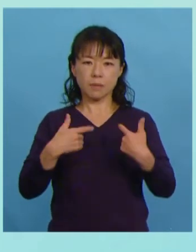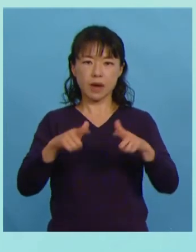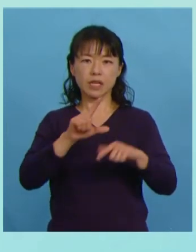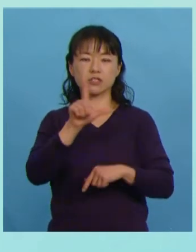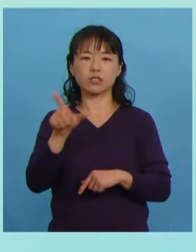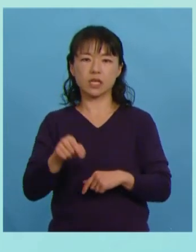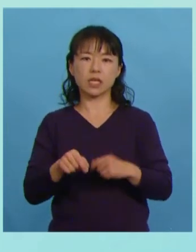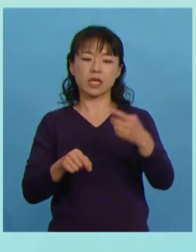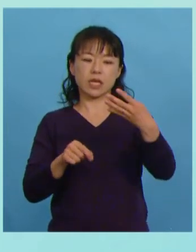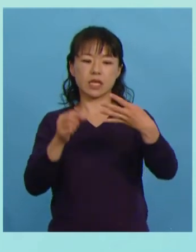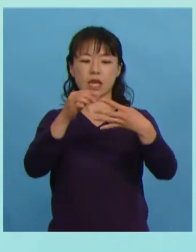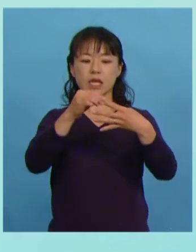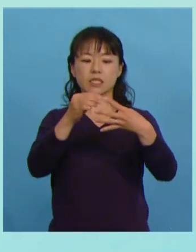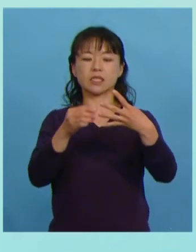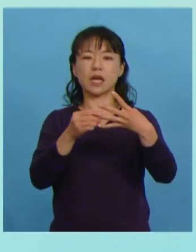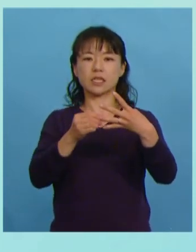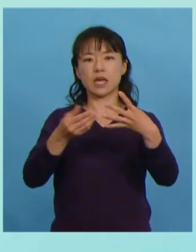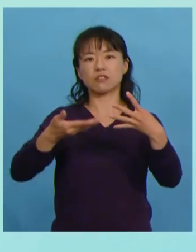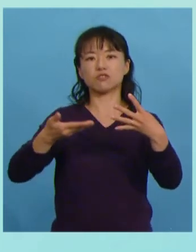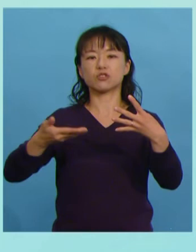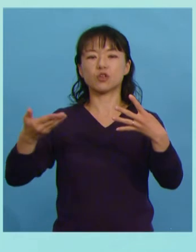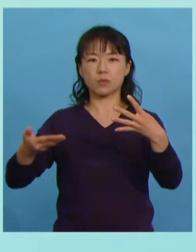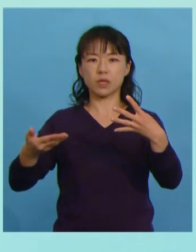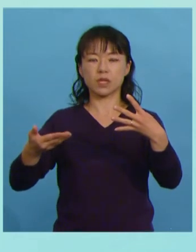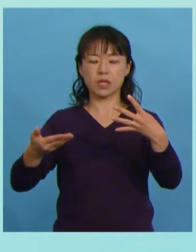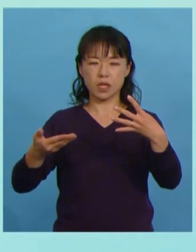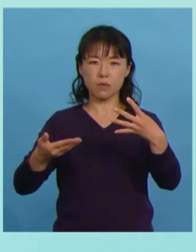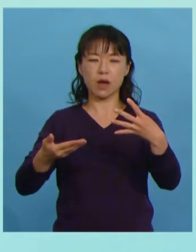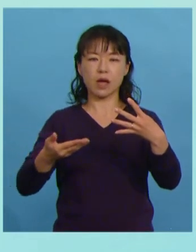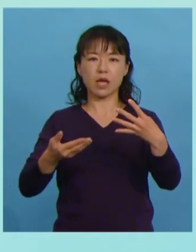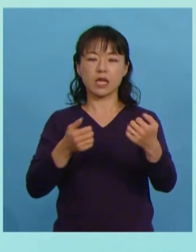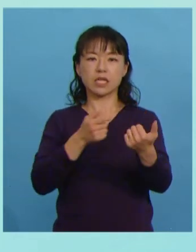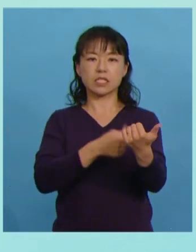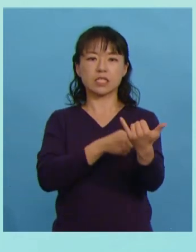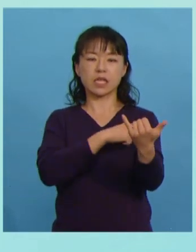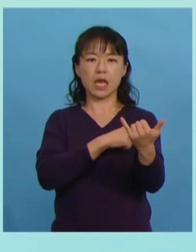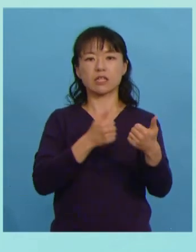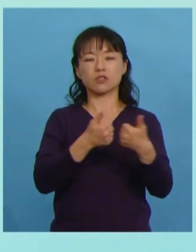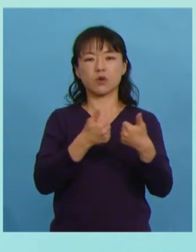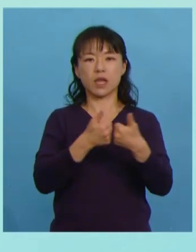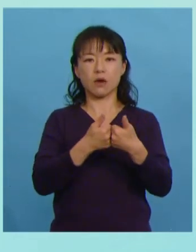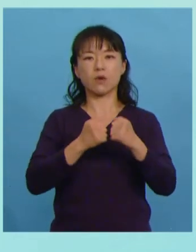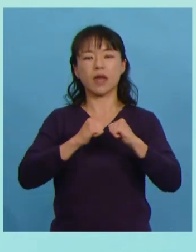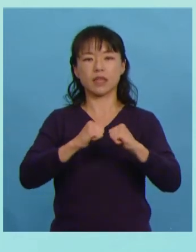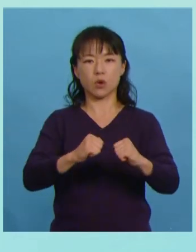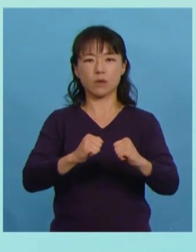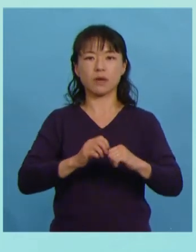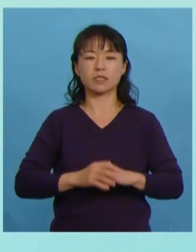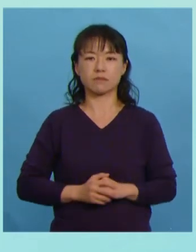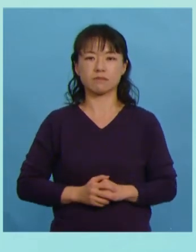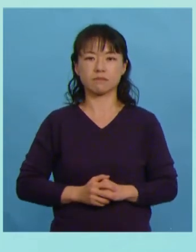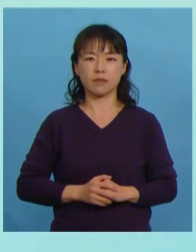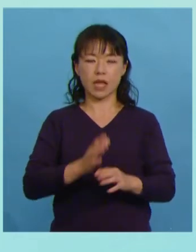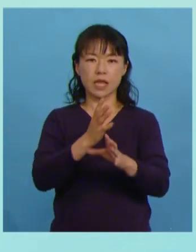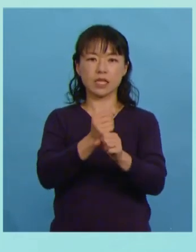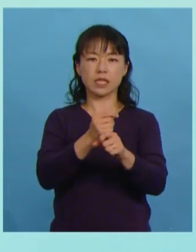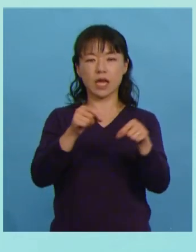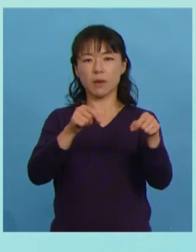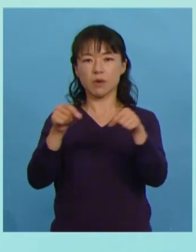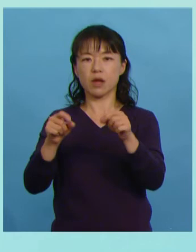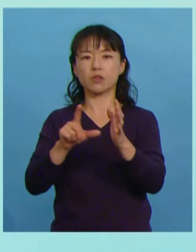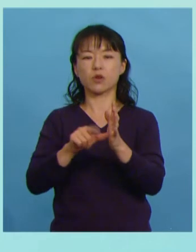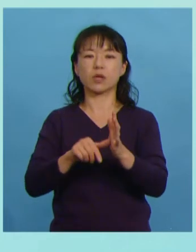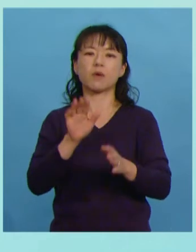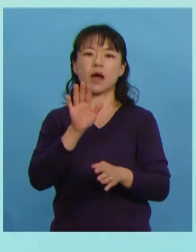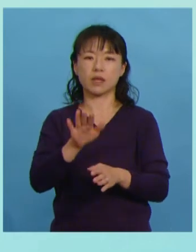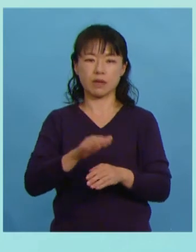1、第3水曜日には市役所で特設人権相談を実施しています。日程が変更される場合も